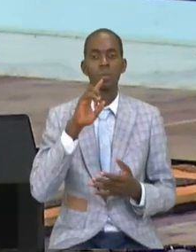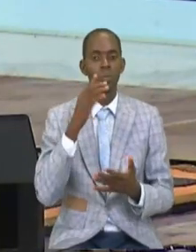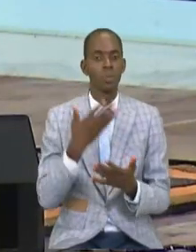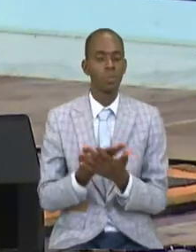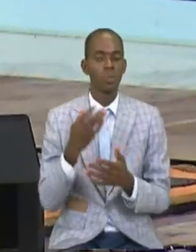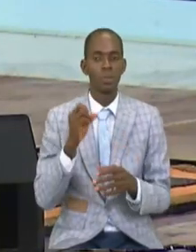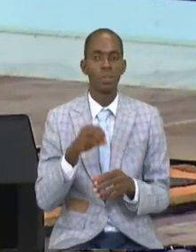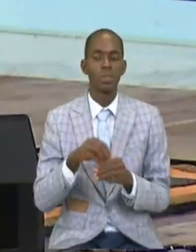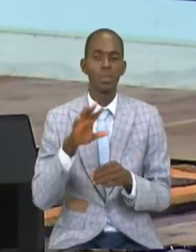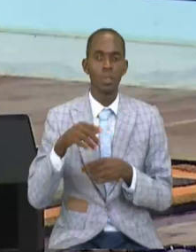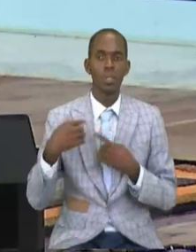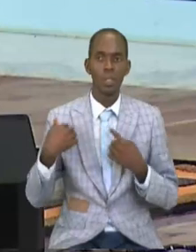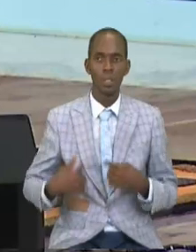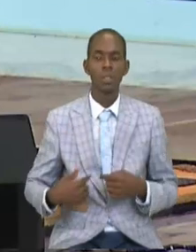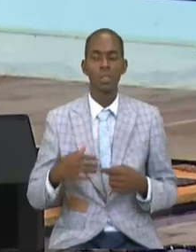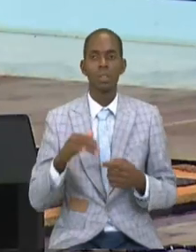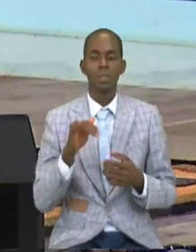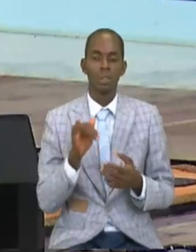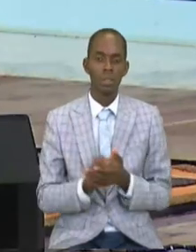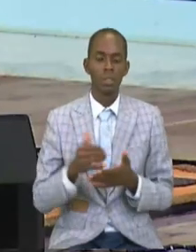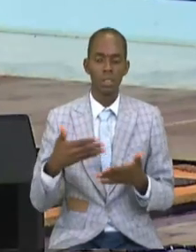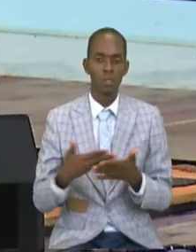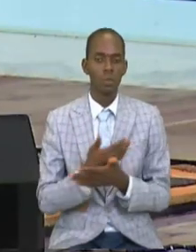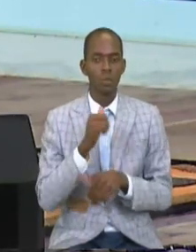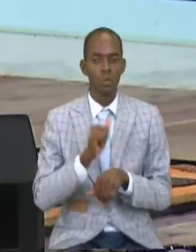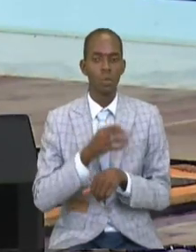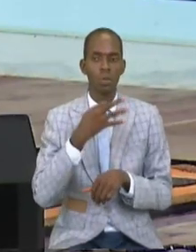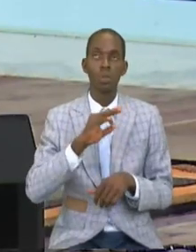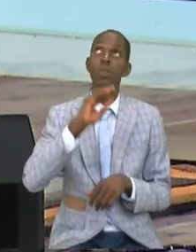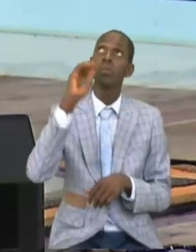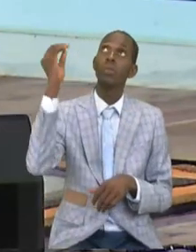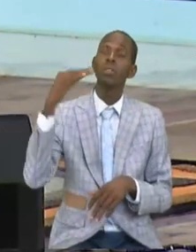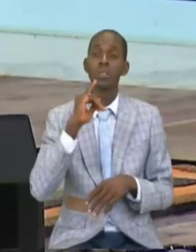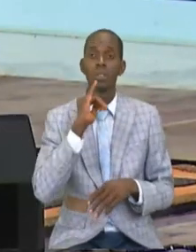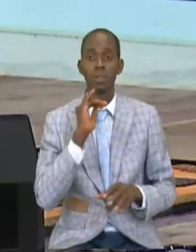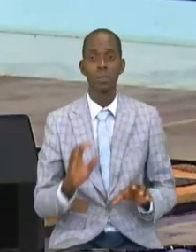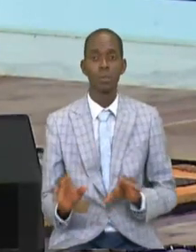Que l'Esprit rende témoignage à votre cœur.